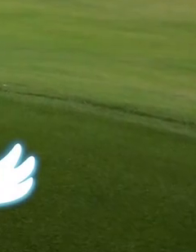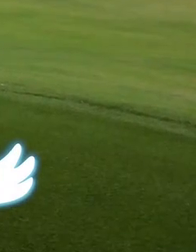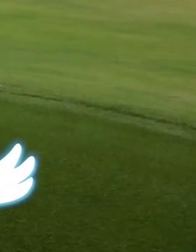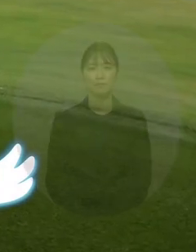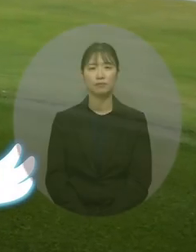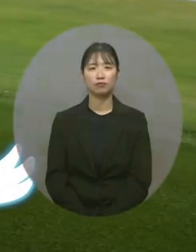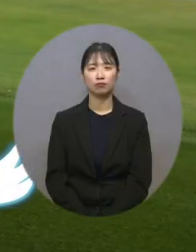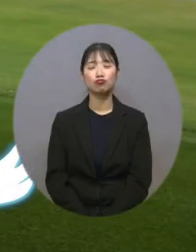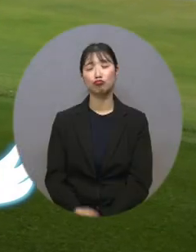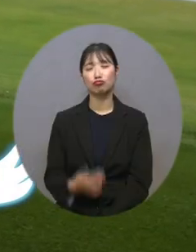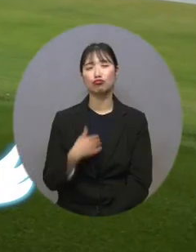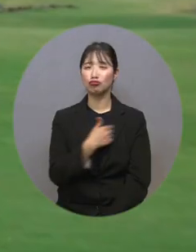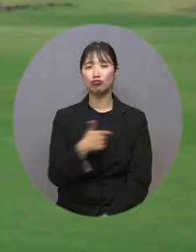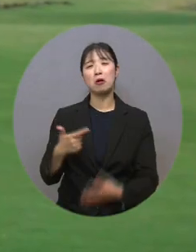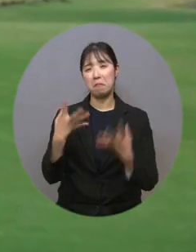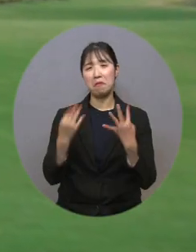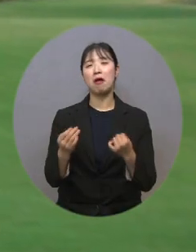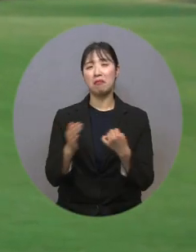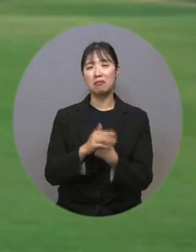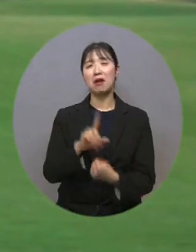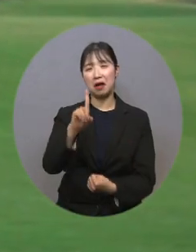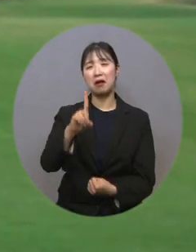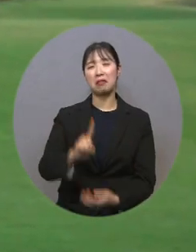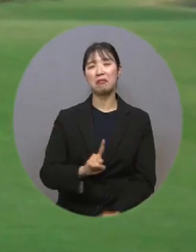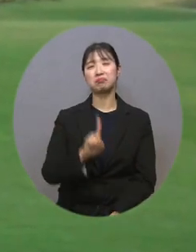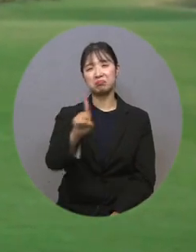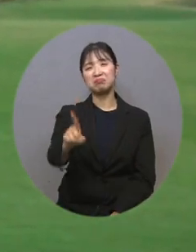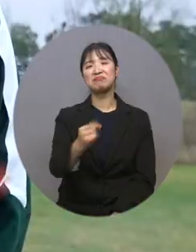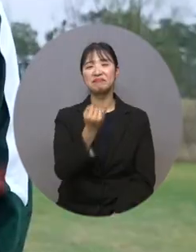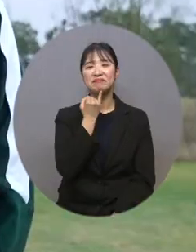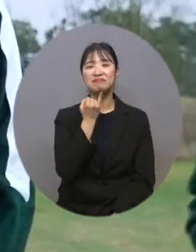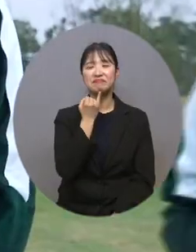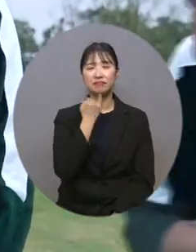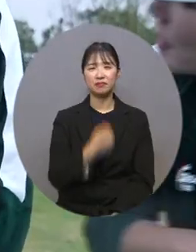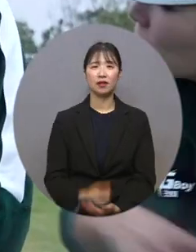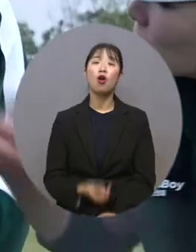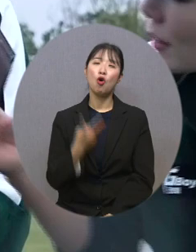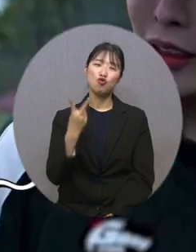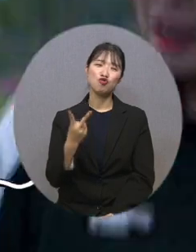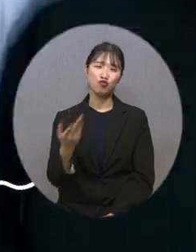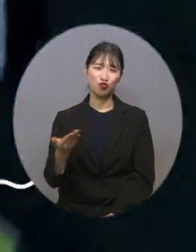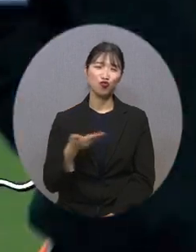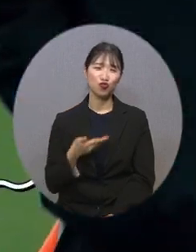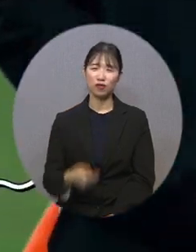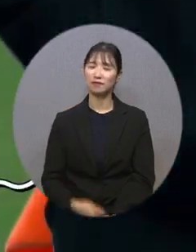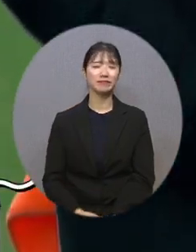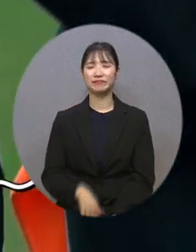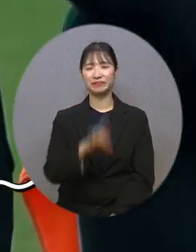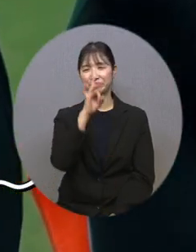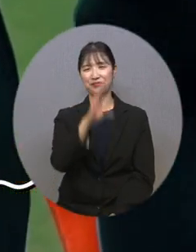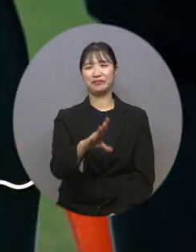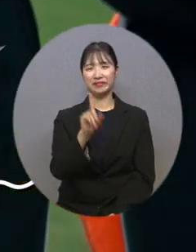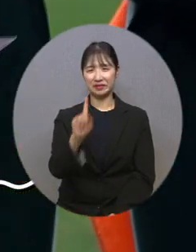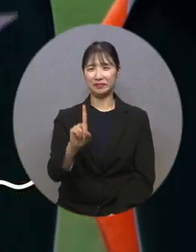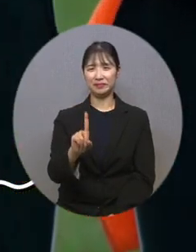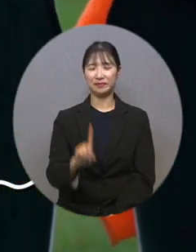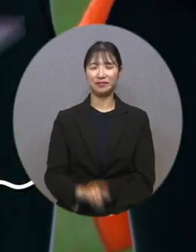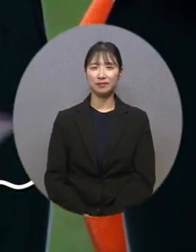너무 많아가지고 한 장 정도야. 한 장 정도야. 두 장 주셔도 괜찮아. 두 장 주셔도 돼요? 아니, 한 장만 드릴게요.